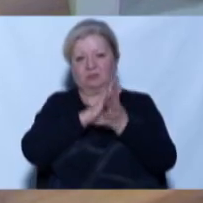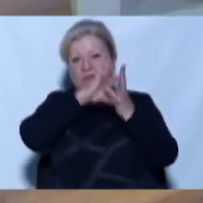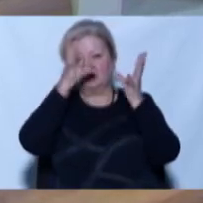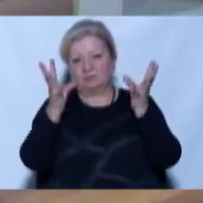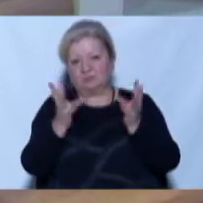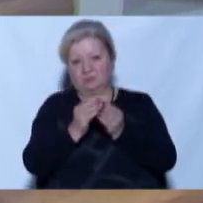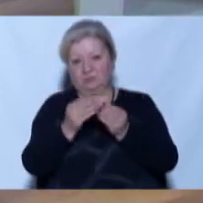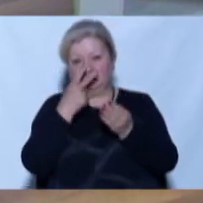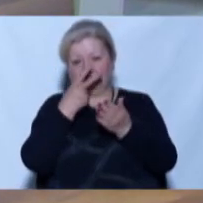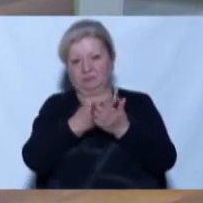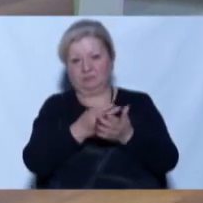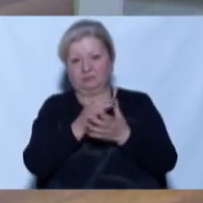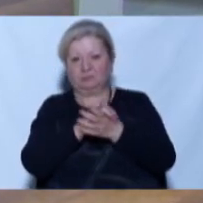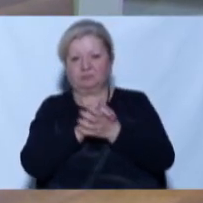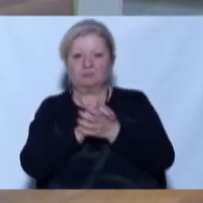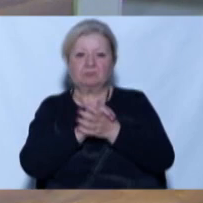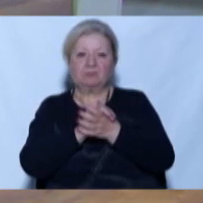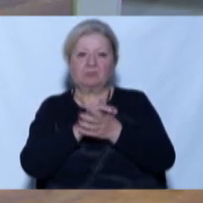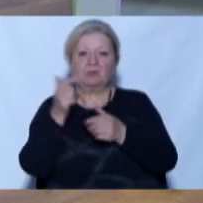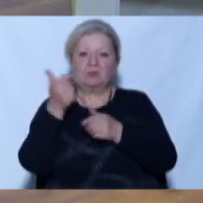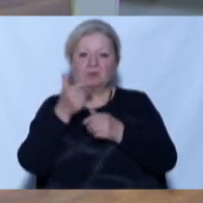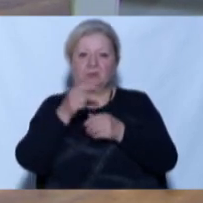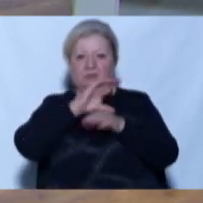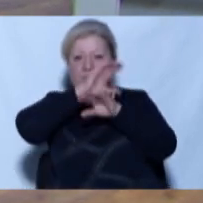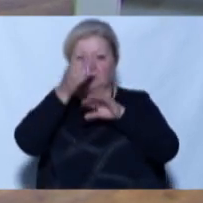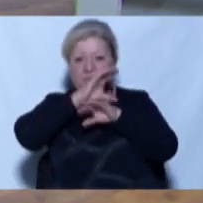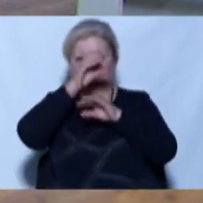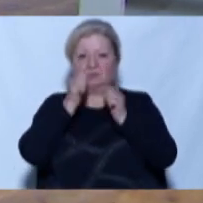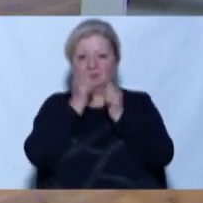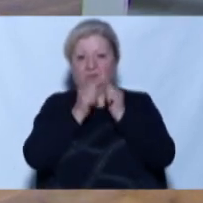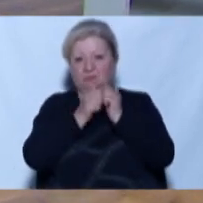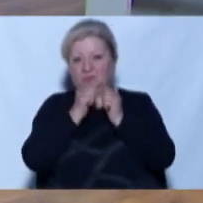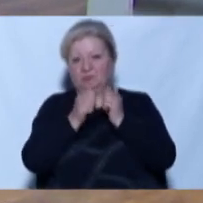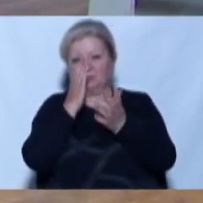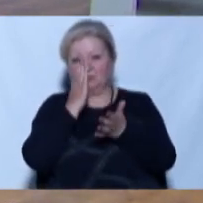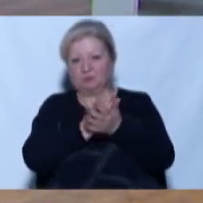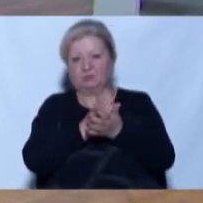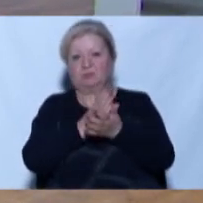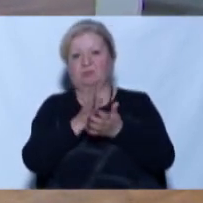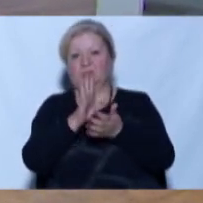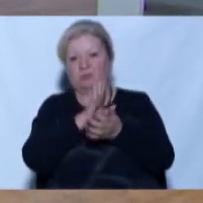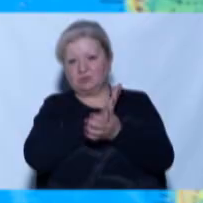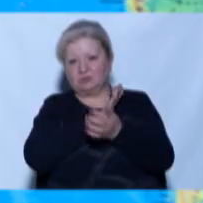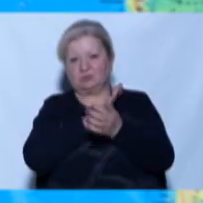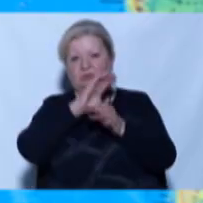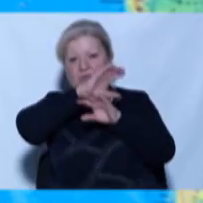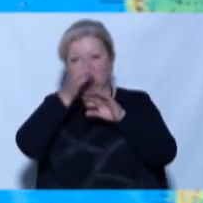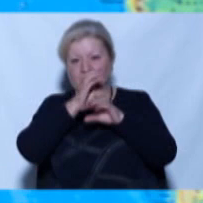მთლიანობას ქმნიან. გეოგრაფიულ გარსებში ყოველთვის მოქმედებს და ყოველთვის გეოგრაფიული